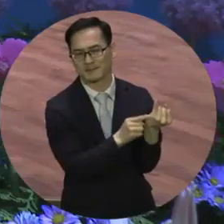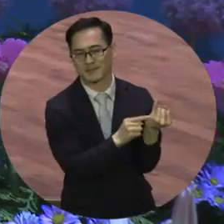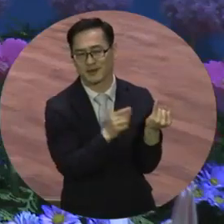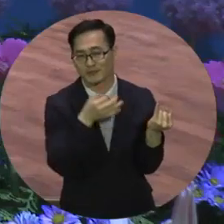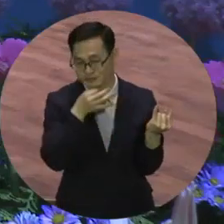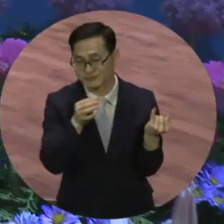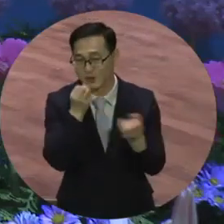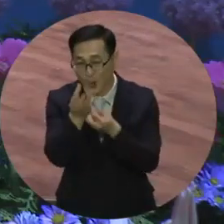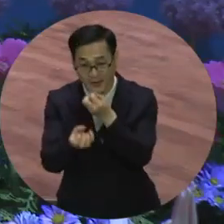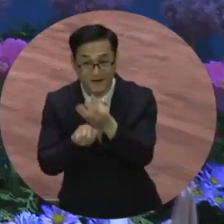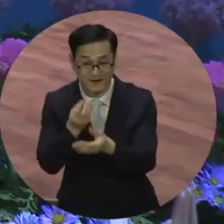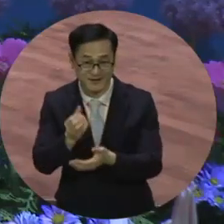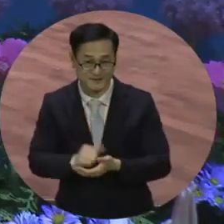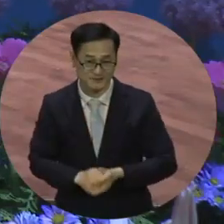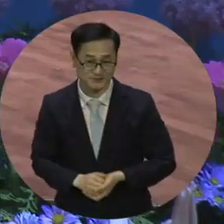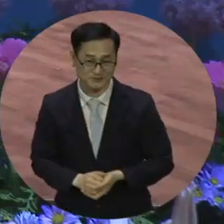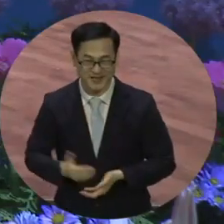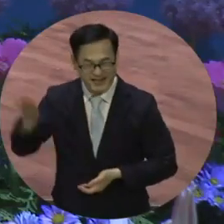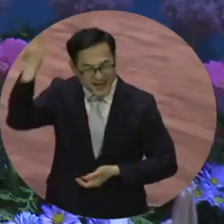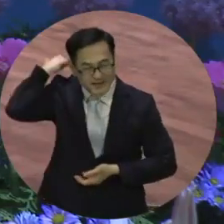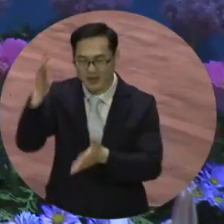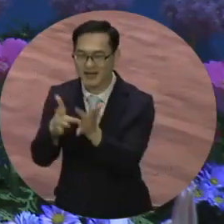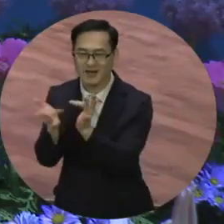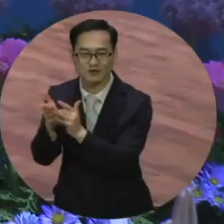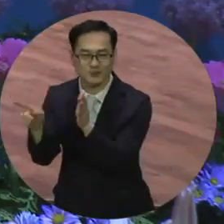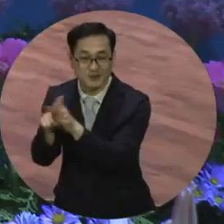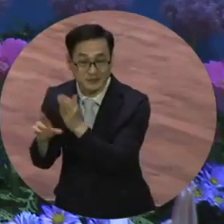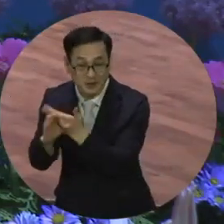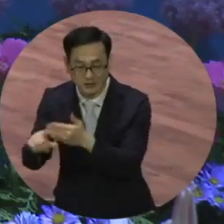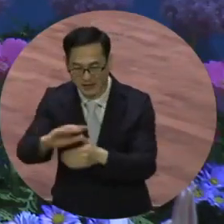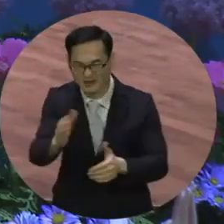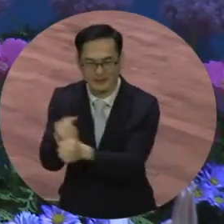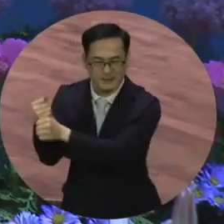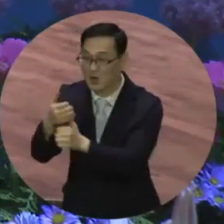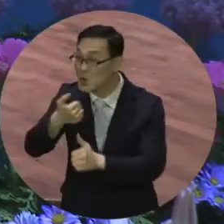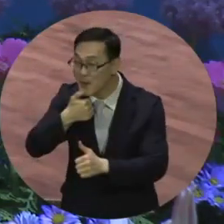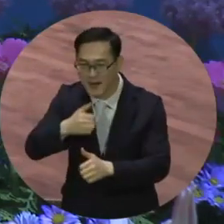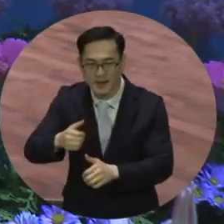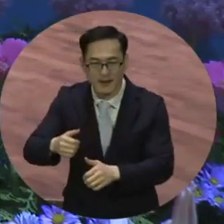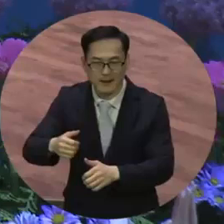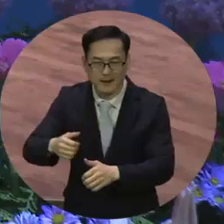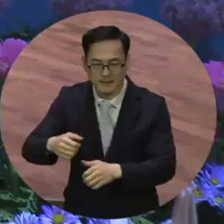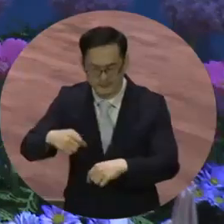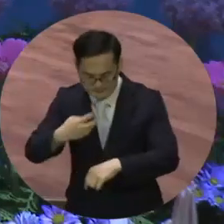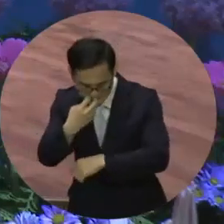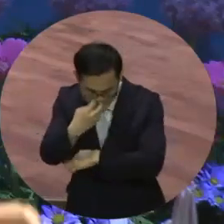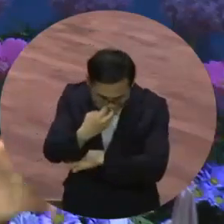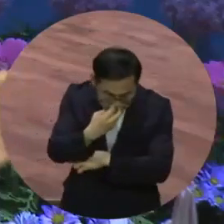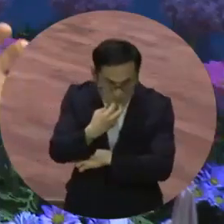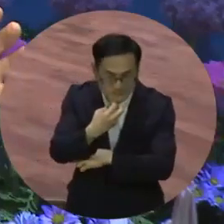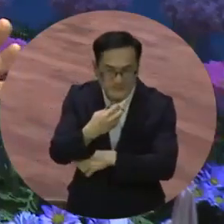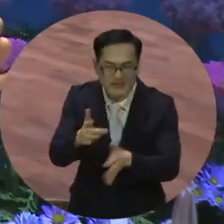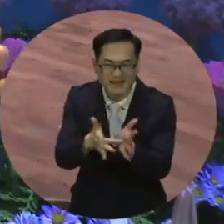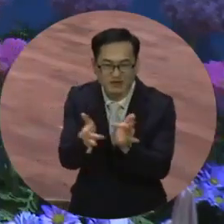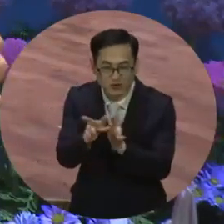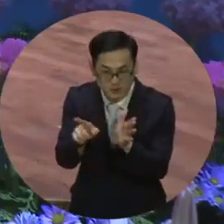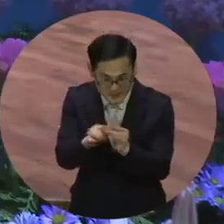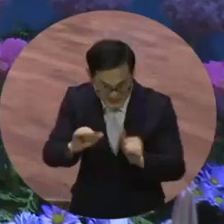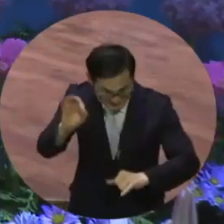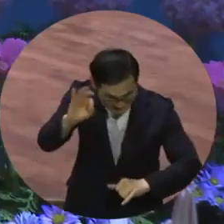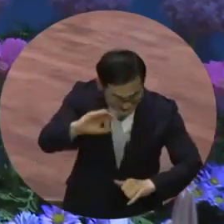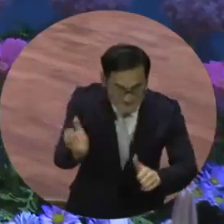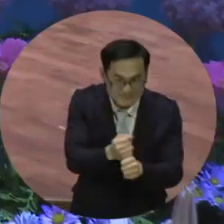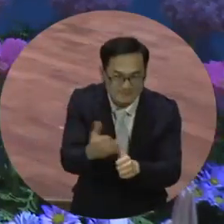그때는 예수 믿으면 잡혀갑니다. 예수 믿으면 죽어요. 그렇게 위험한 상황